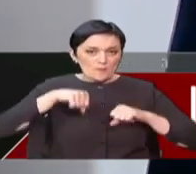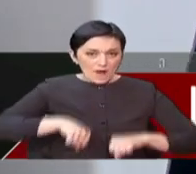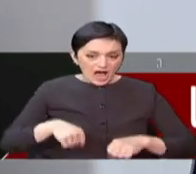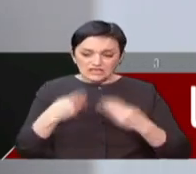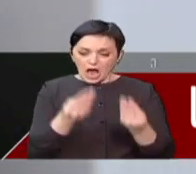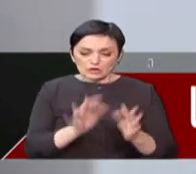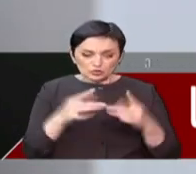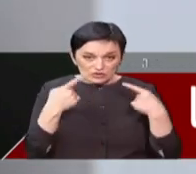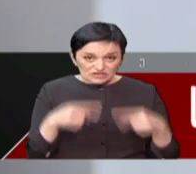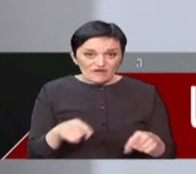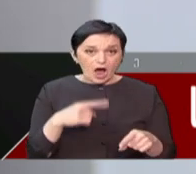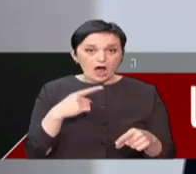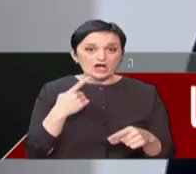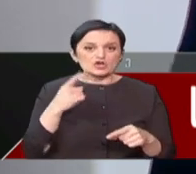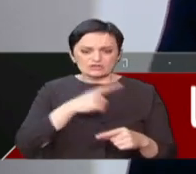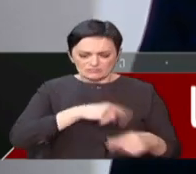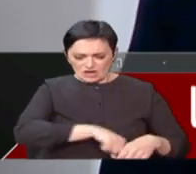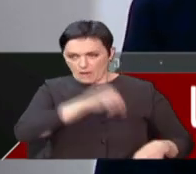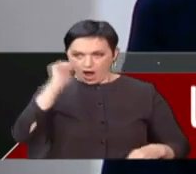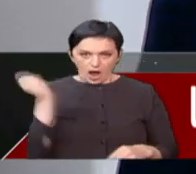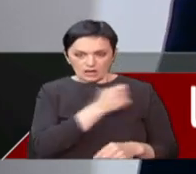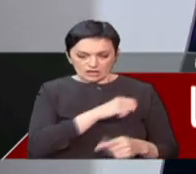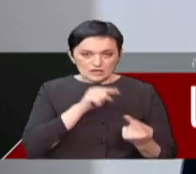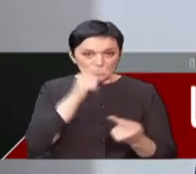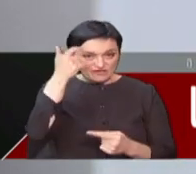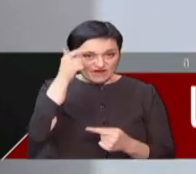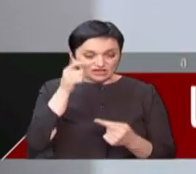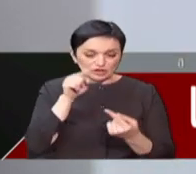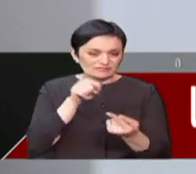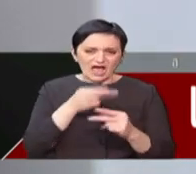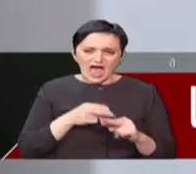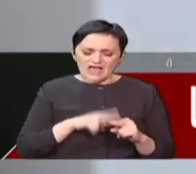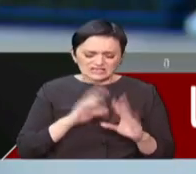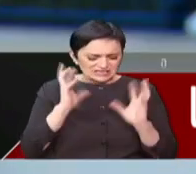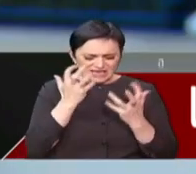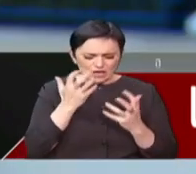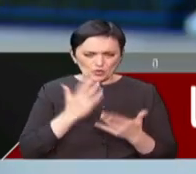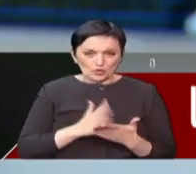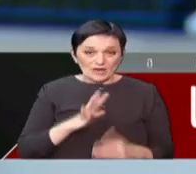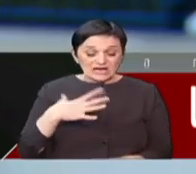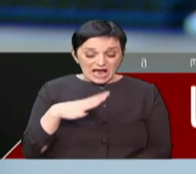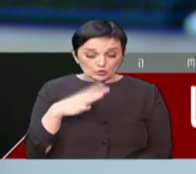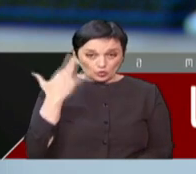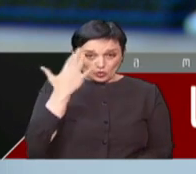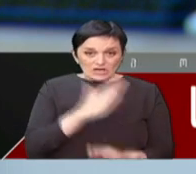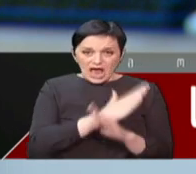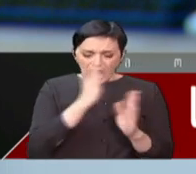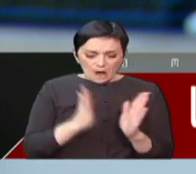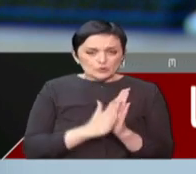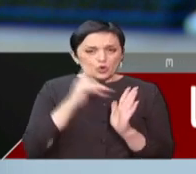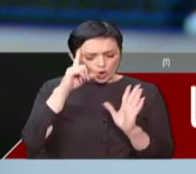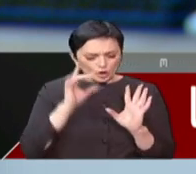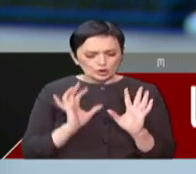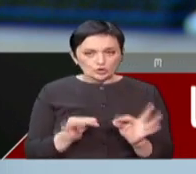დაუთმოთ სხვას და ხმალ ამოღებული იბრძოლეთ, ახლა მაშინ ივანიშვილის წინააღმდეგ არ არის ეს სერიოზული. ქართული ოცნება აბსოლუტურად